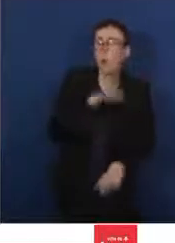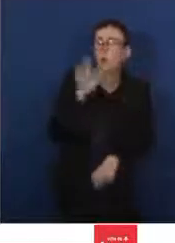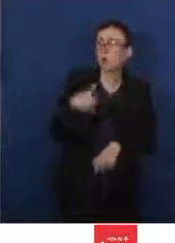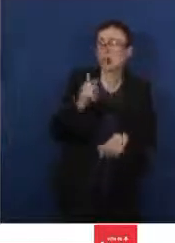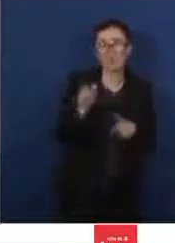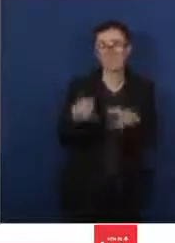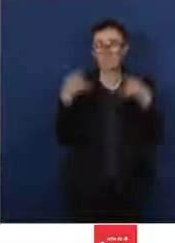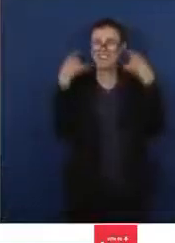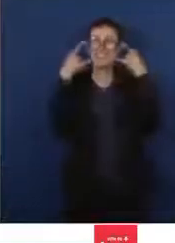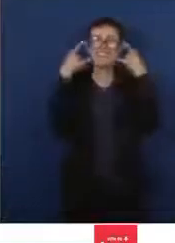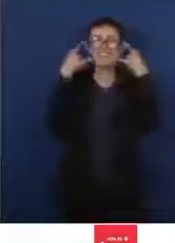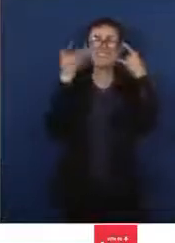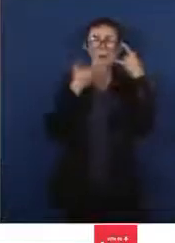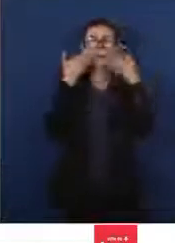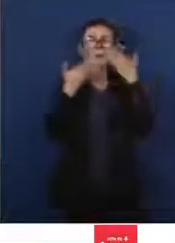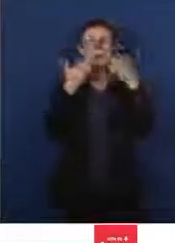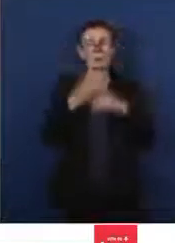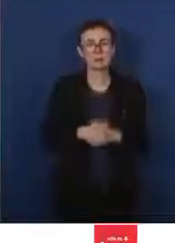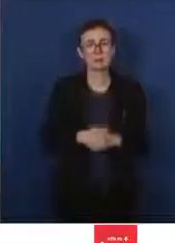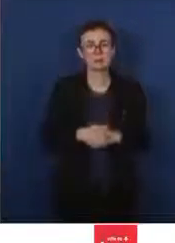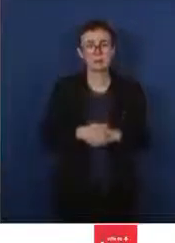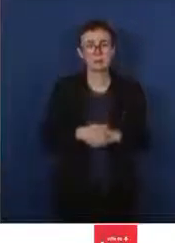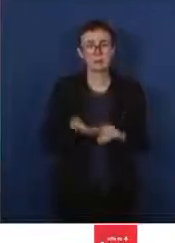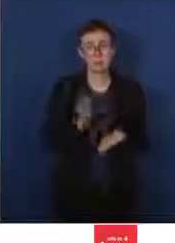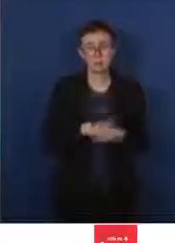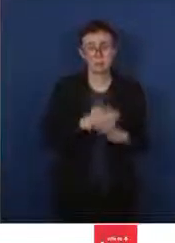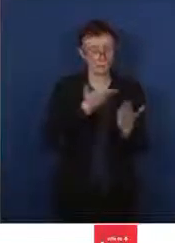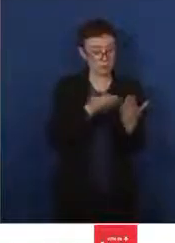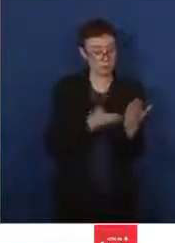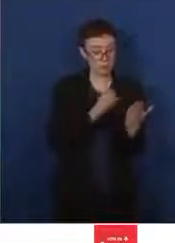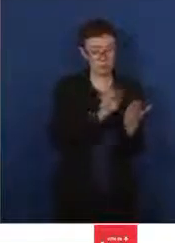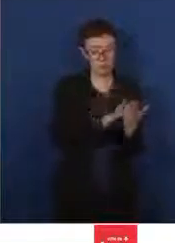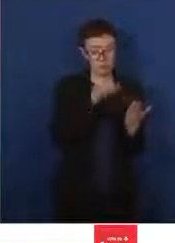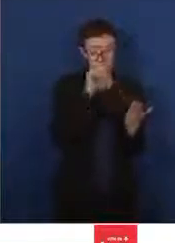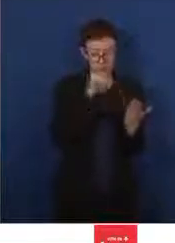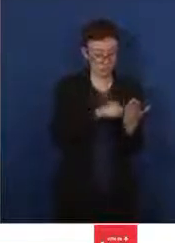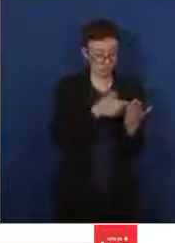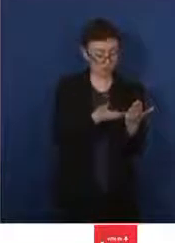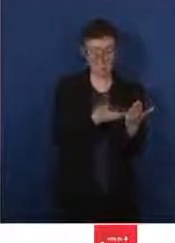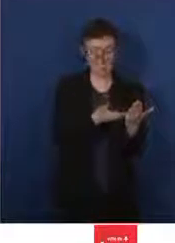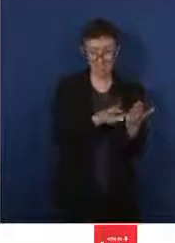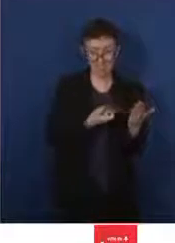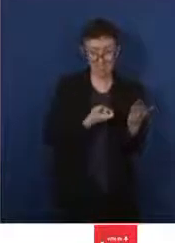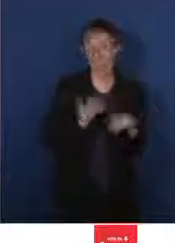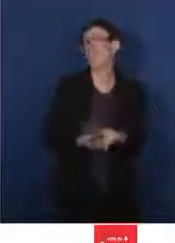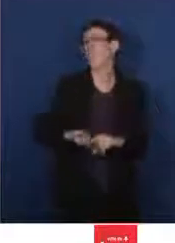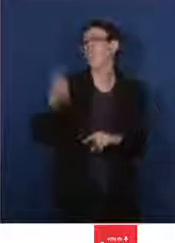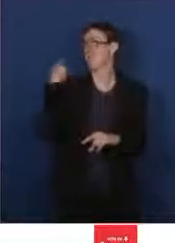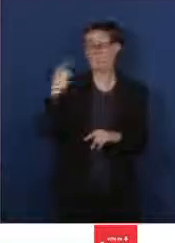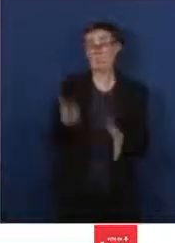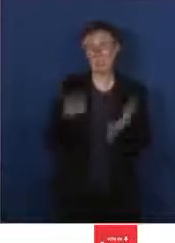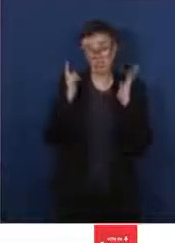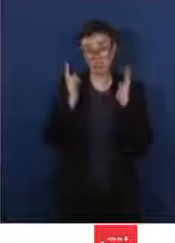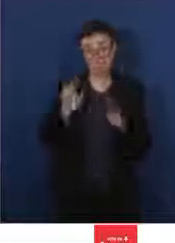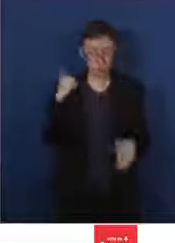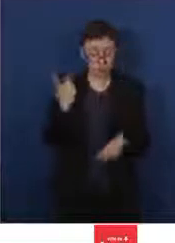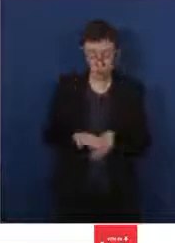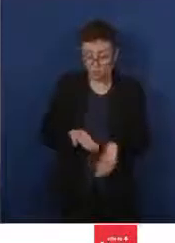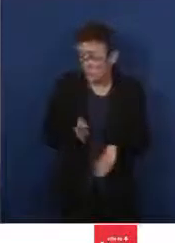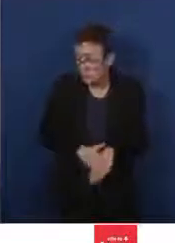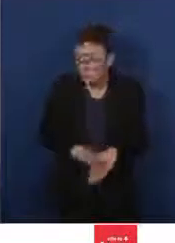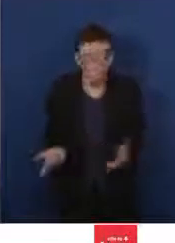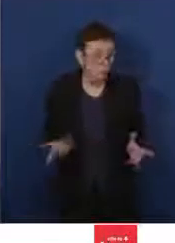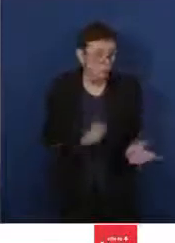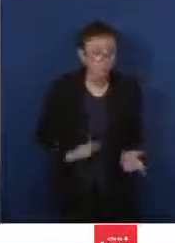franchement, 7 ans plus tard, ce n'est ni bâclé faute d'avoir été entrepris, ni non plus beau à lire ou à